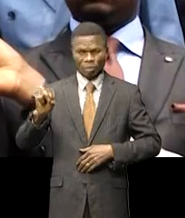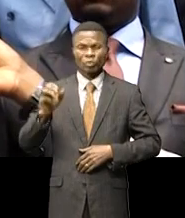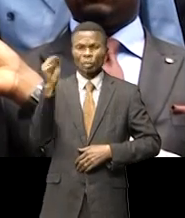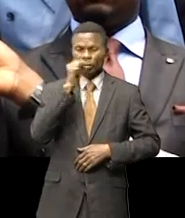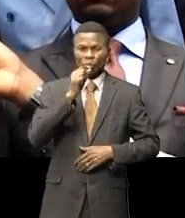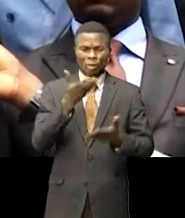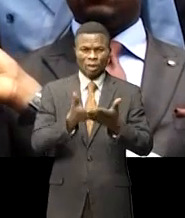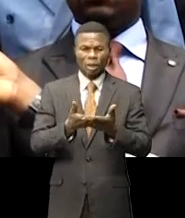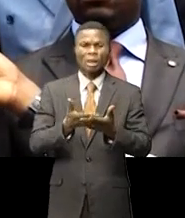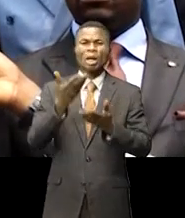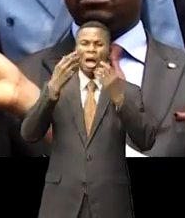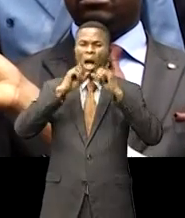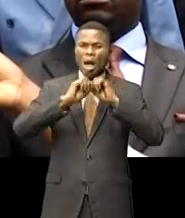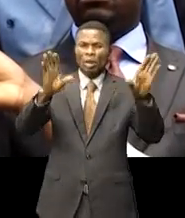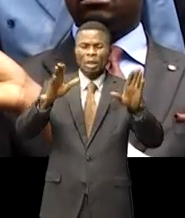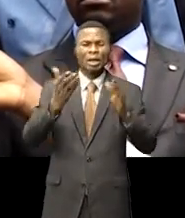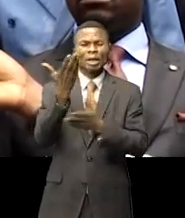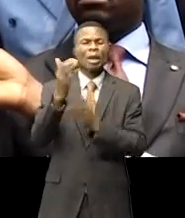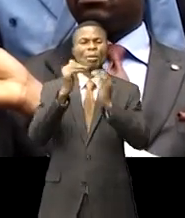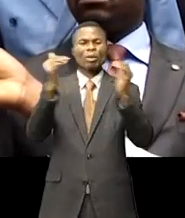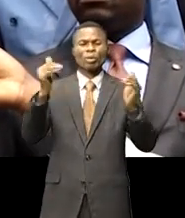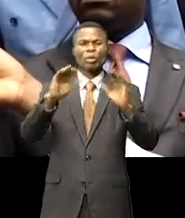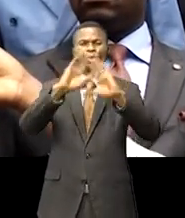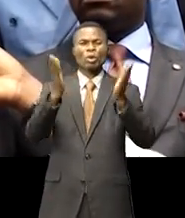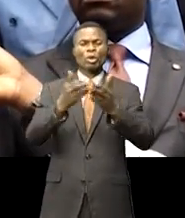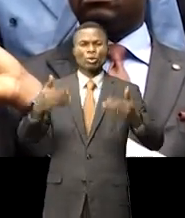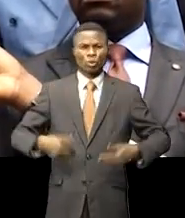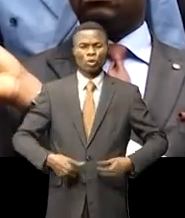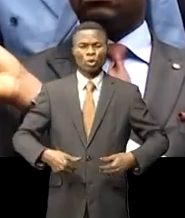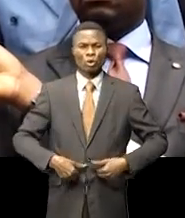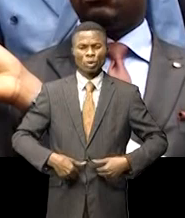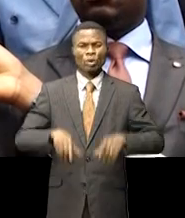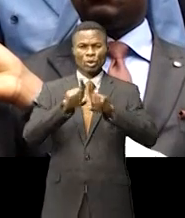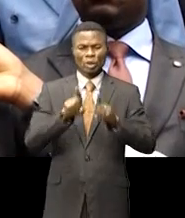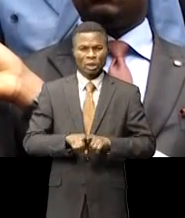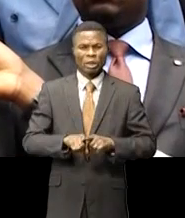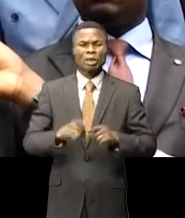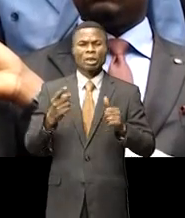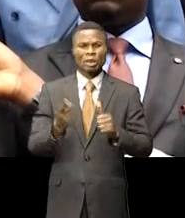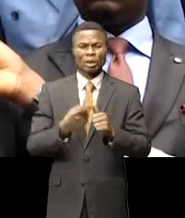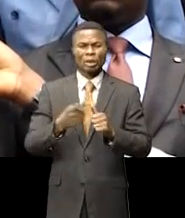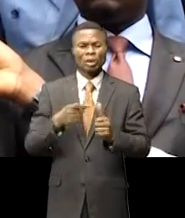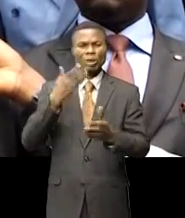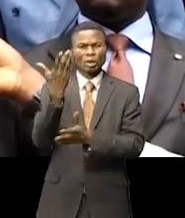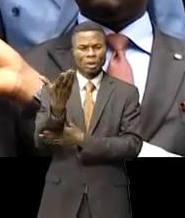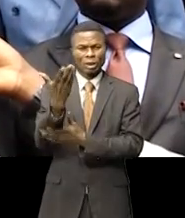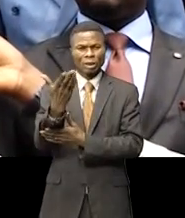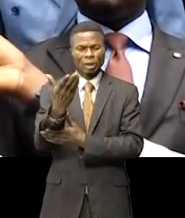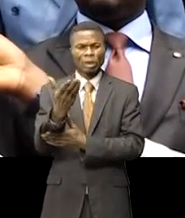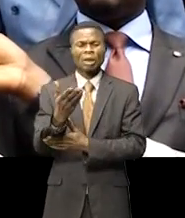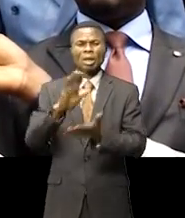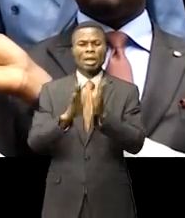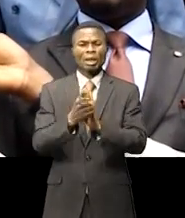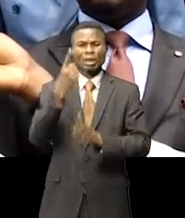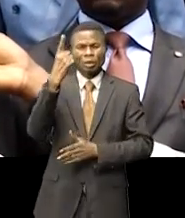pour ainsi lancer un message de paix à notre jeunesse et surtout nous appelons à l'unité, à